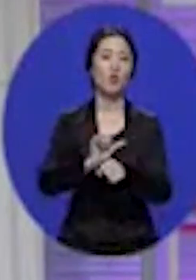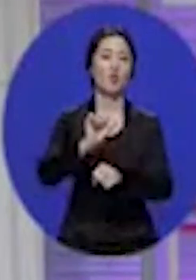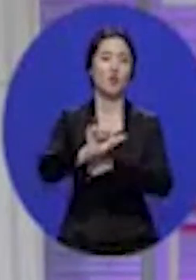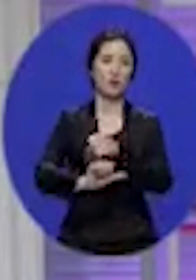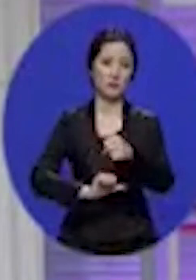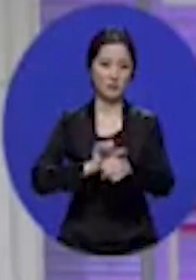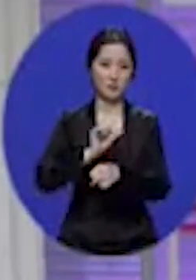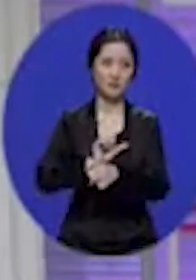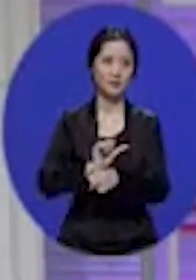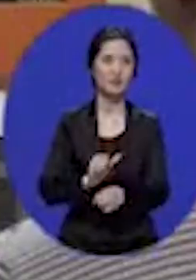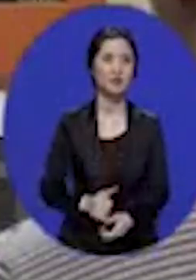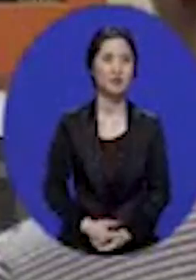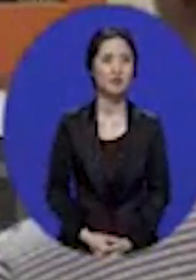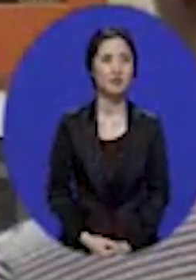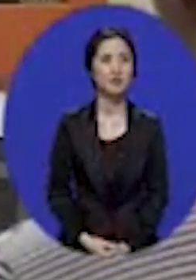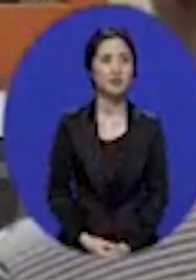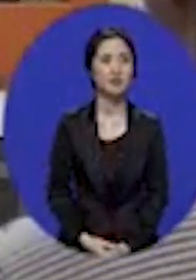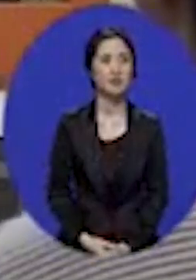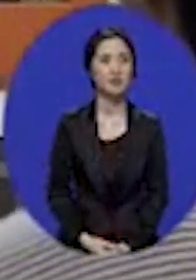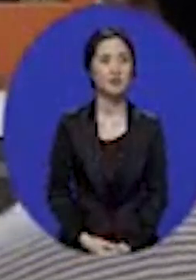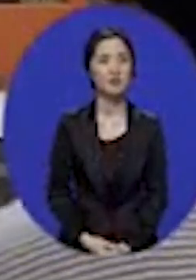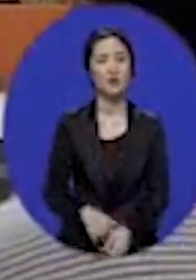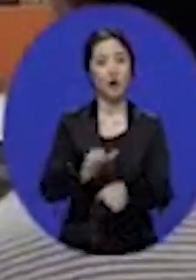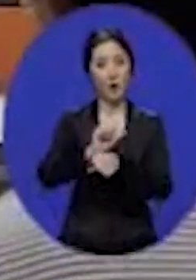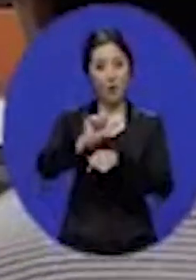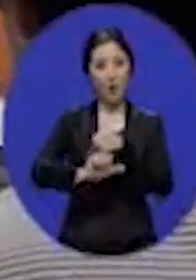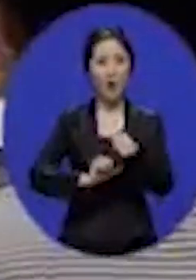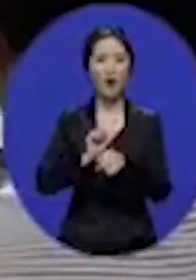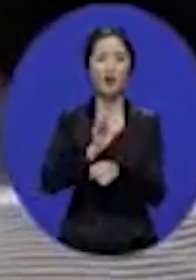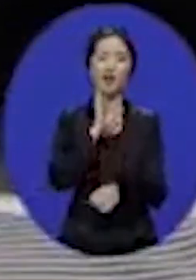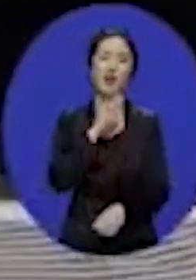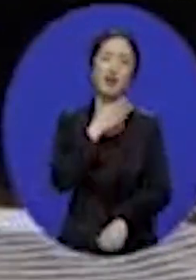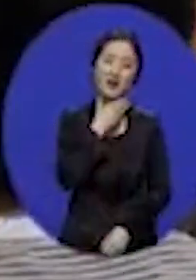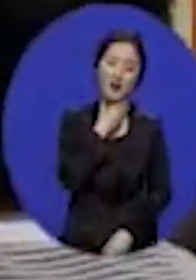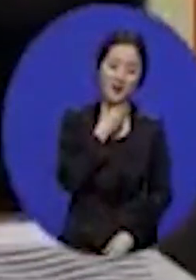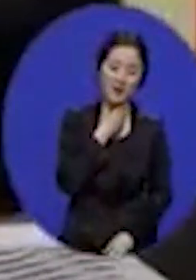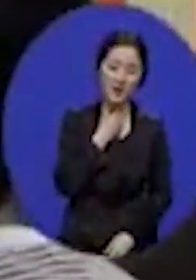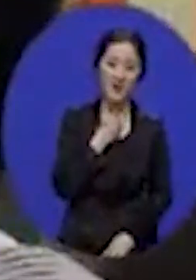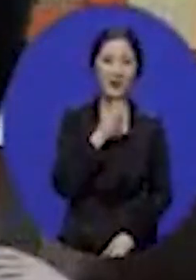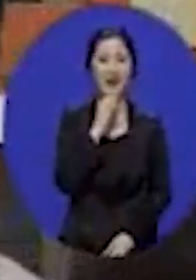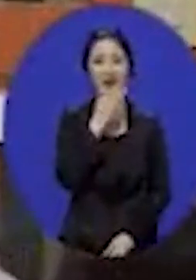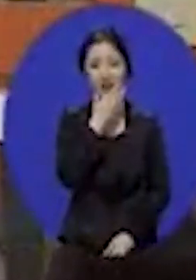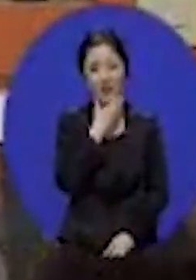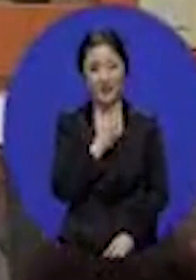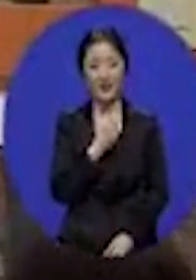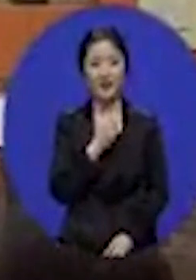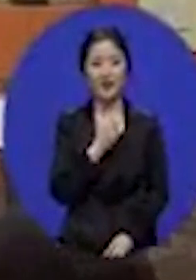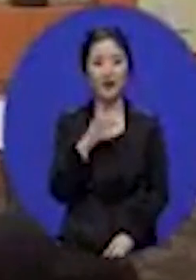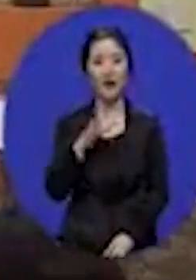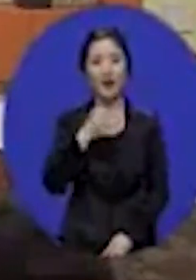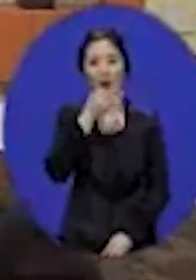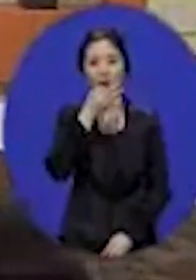됐습니다. 춘천에서. 그 행복한 이제 5년의 세월을 지나고 보니까 사람이 욕심이 끝이 없더라고요.